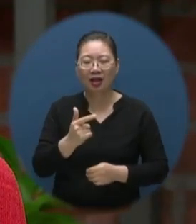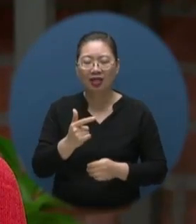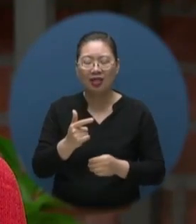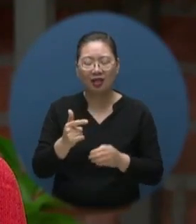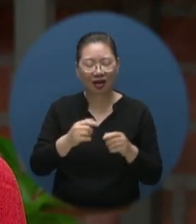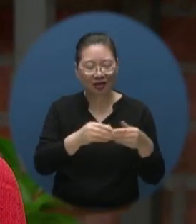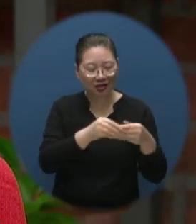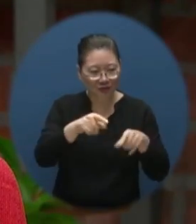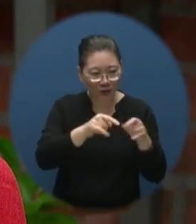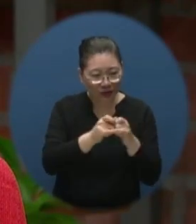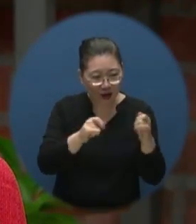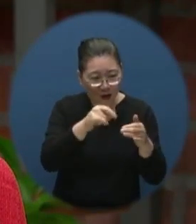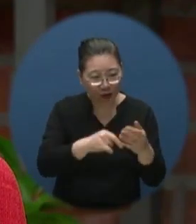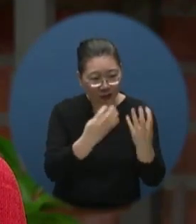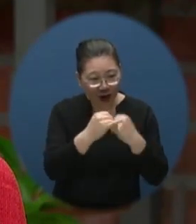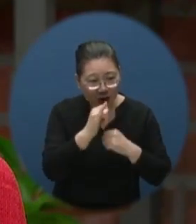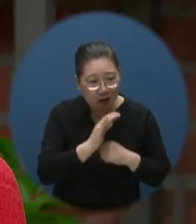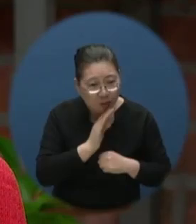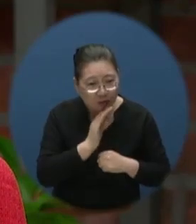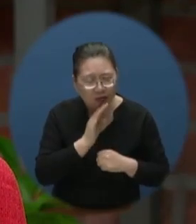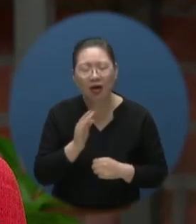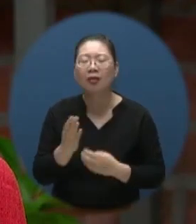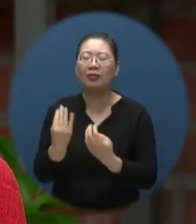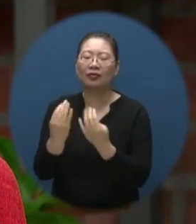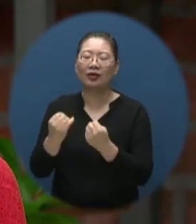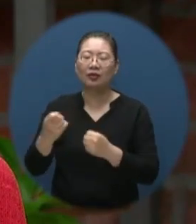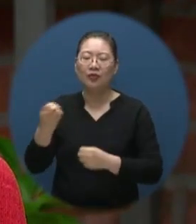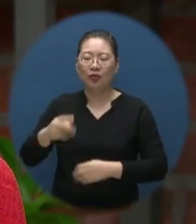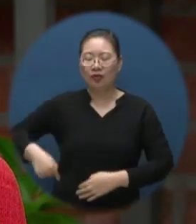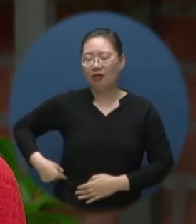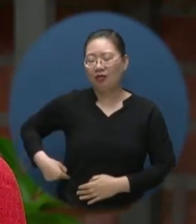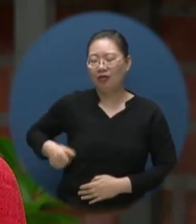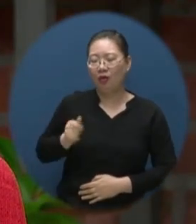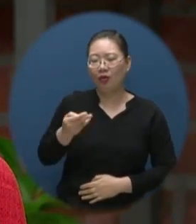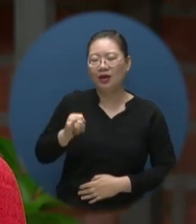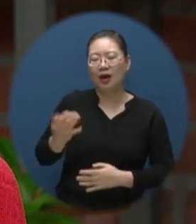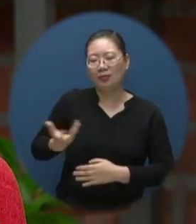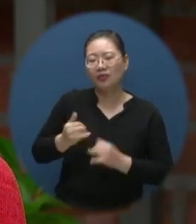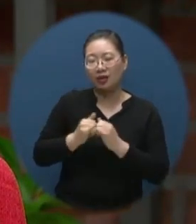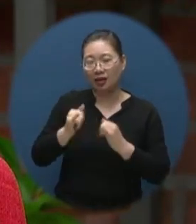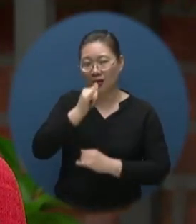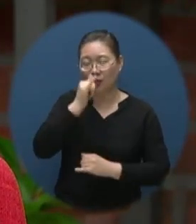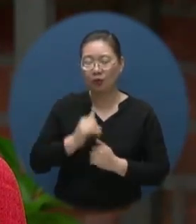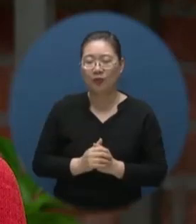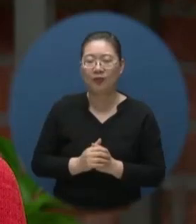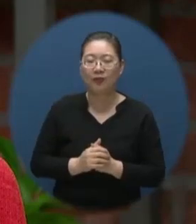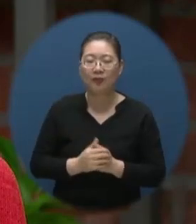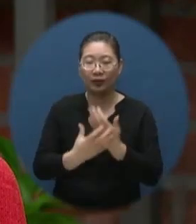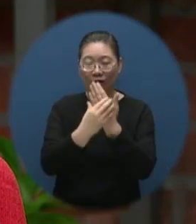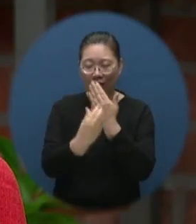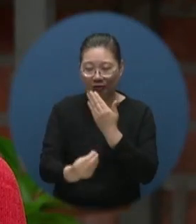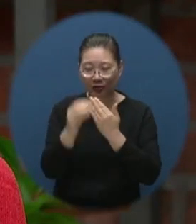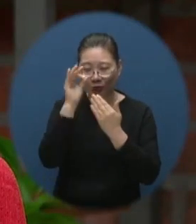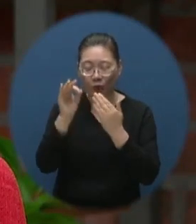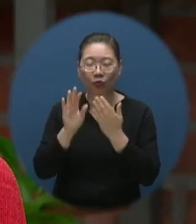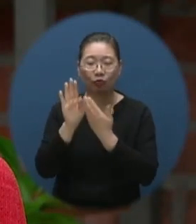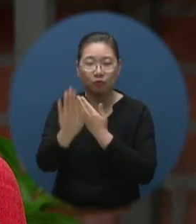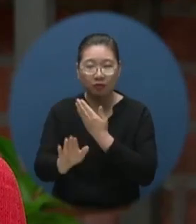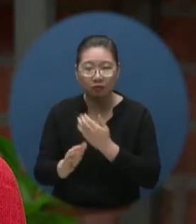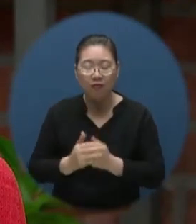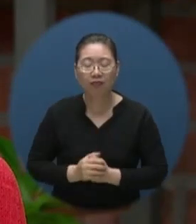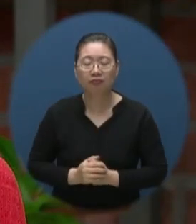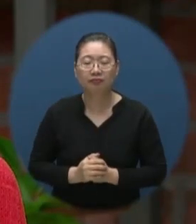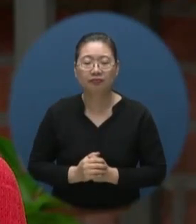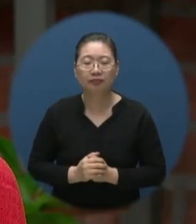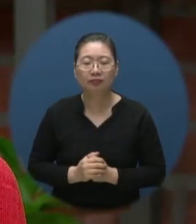중에서도? 예. 그리고 이제 허리가 아픈 사람 혹 있고요. 그것도 엑스레이 보고,